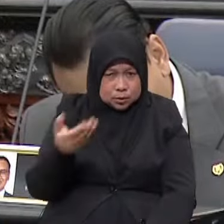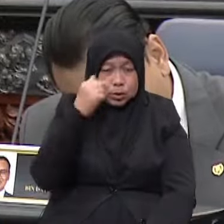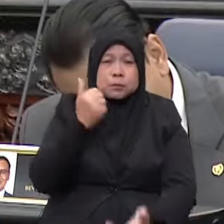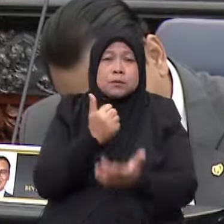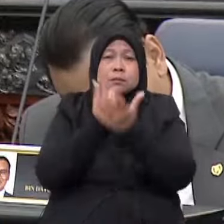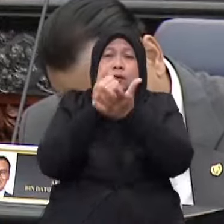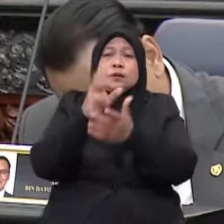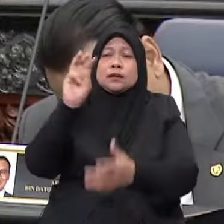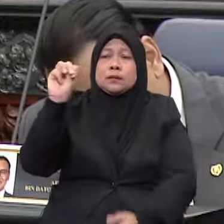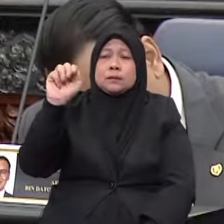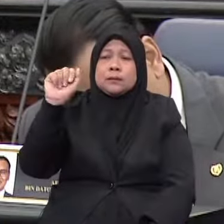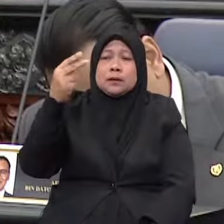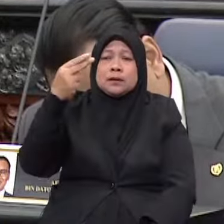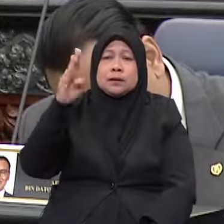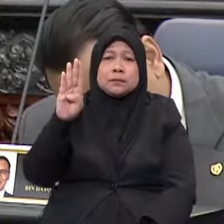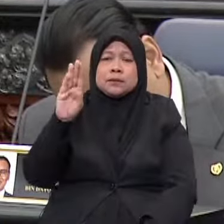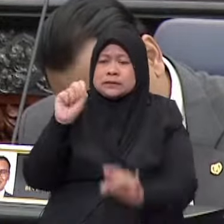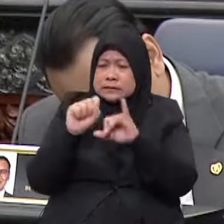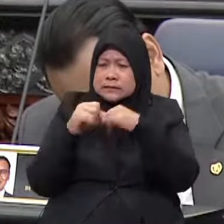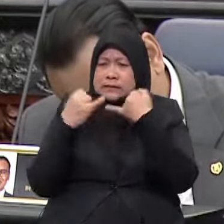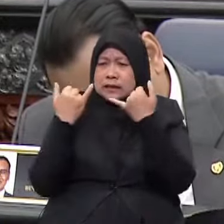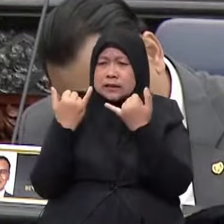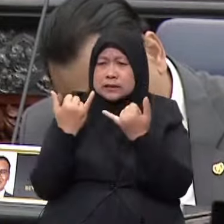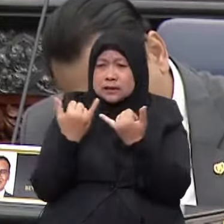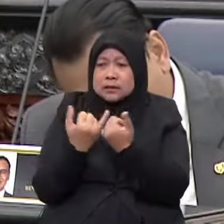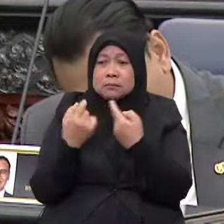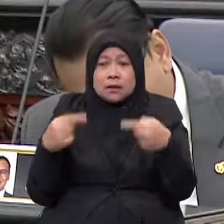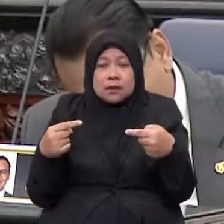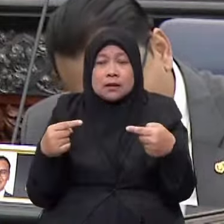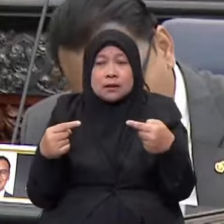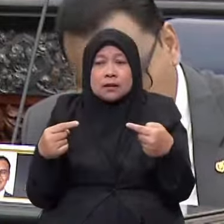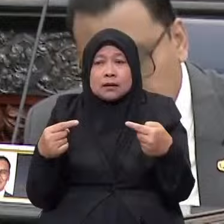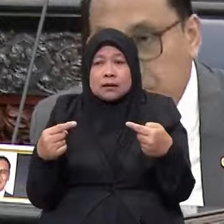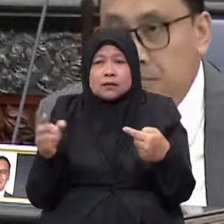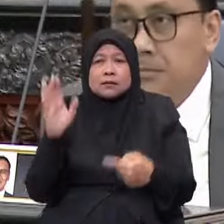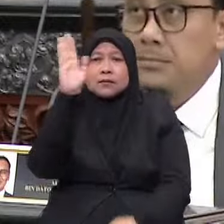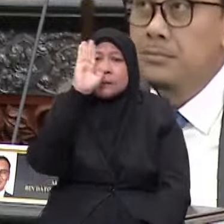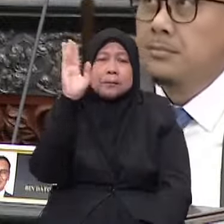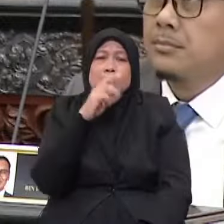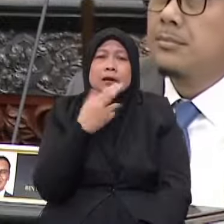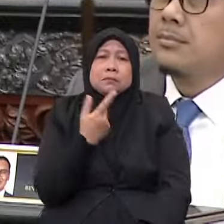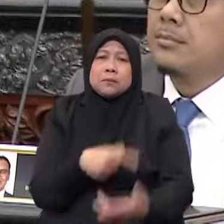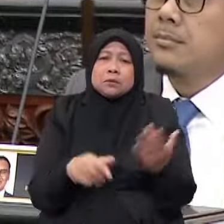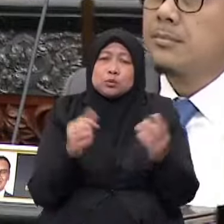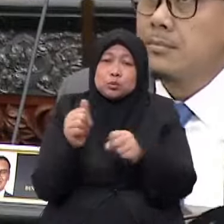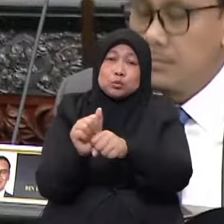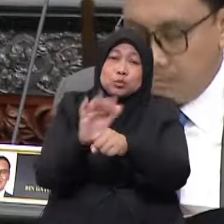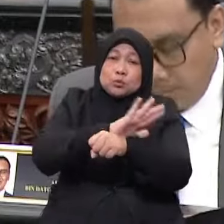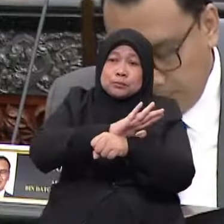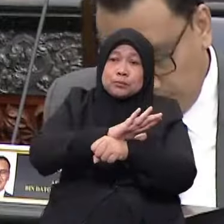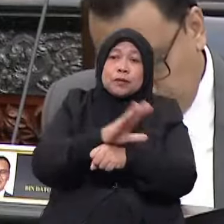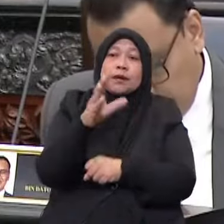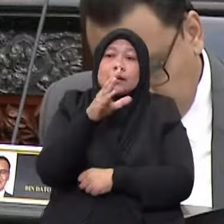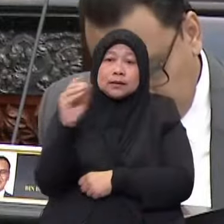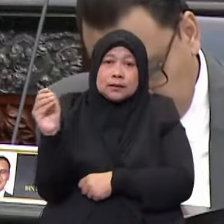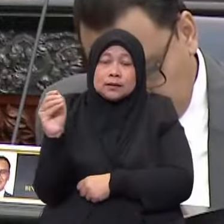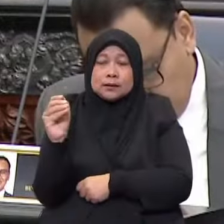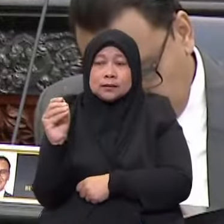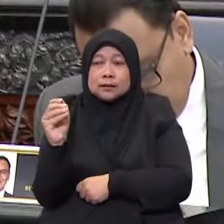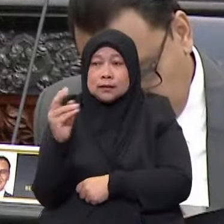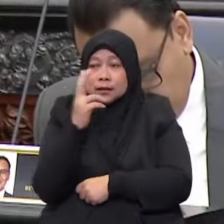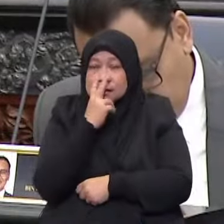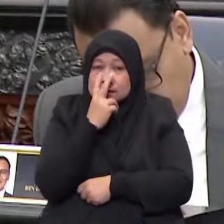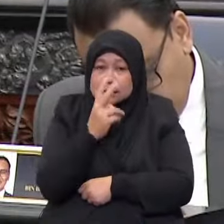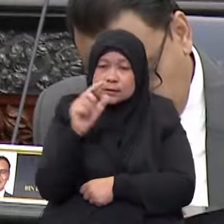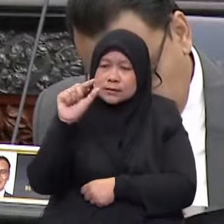membantu MAHB. Sebuah syarikat yang berdaya saing yang tidak pernah rugi kecuali zaman COVID. Malah, kalau kita